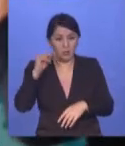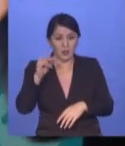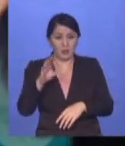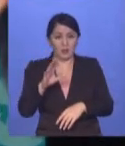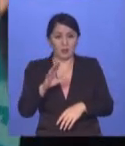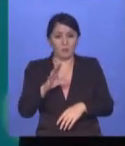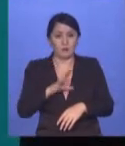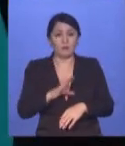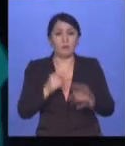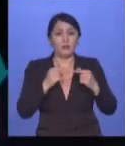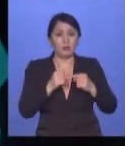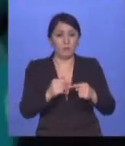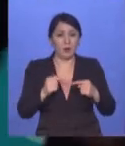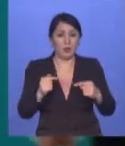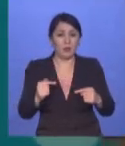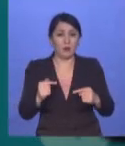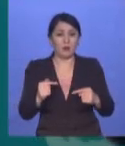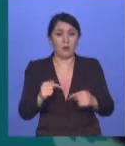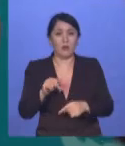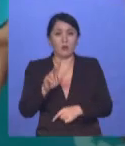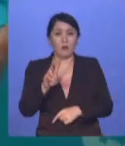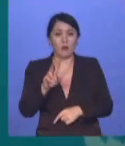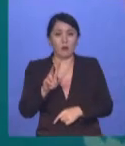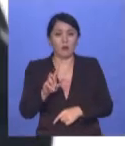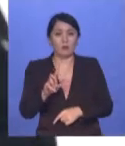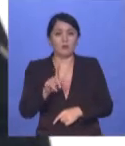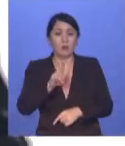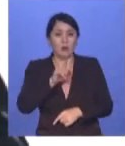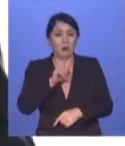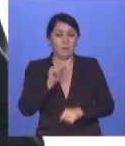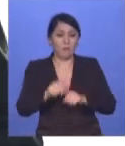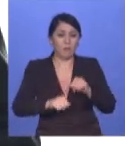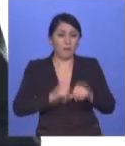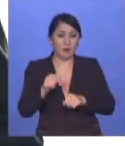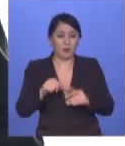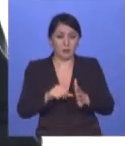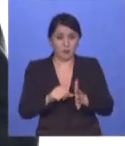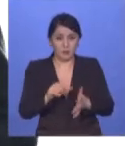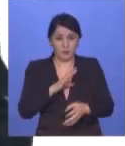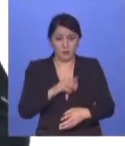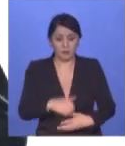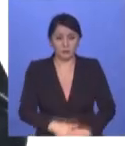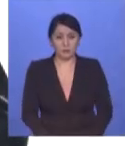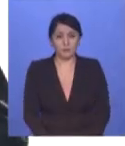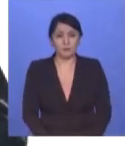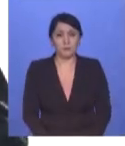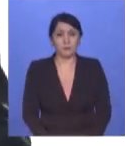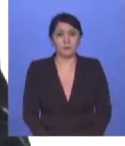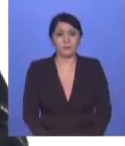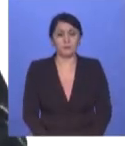Оған әлемнің түкпір-түкпірінен жиналған 200-ге жуық велошабандоз қатысты. Аслури Абдулла, Дамир Ескендіров, жаңалықтар қызметі.